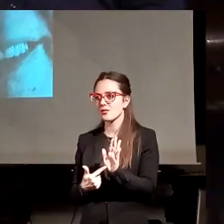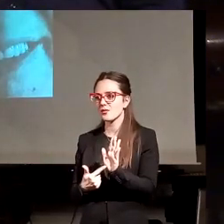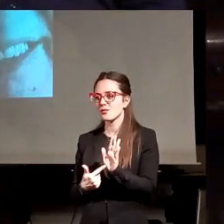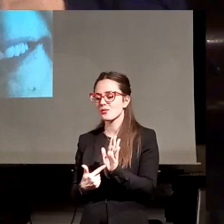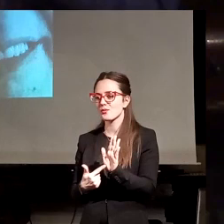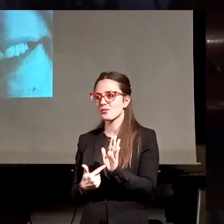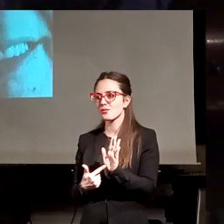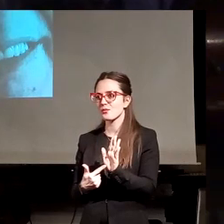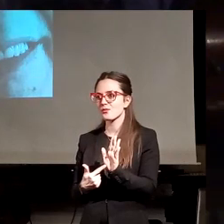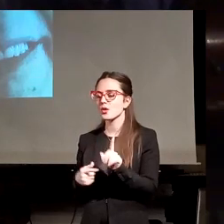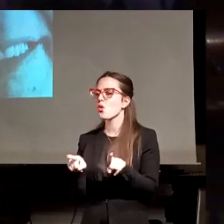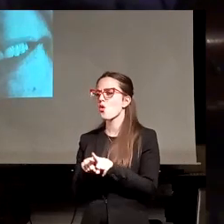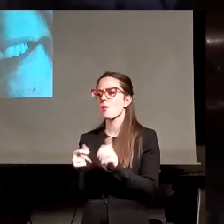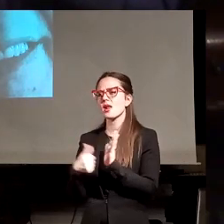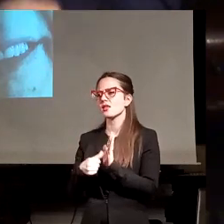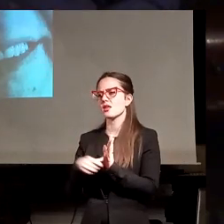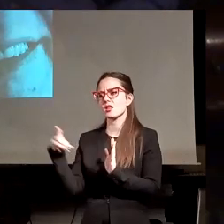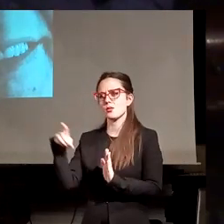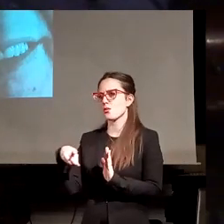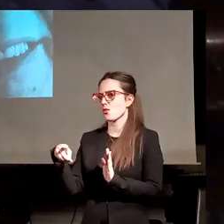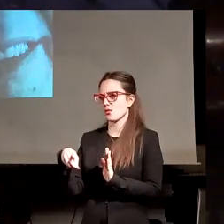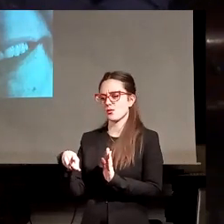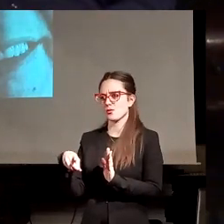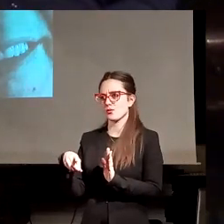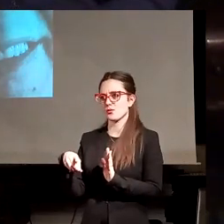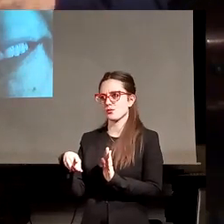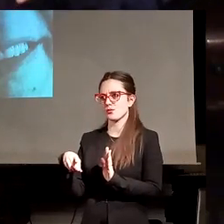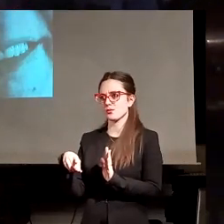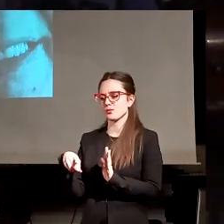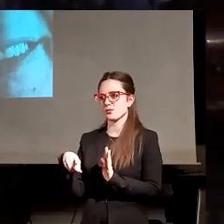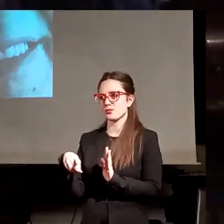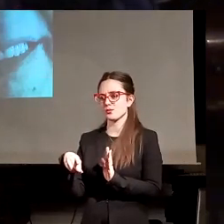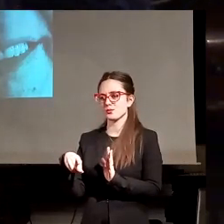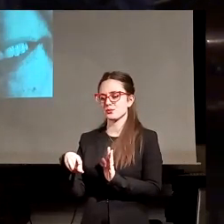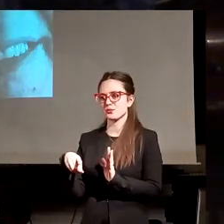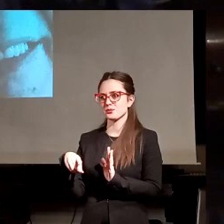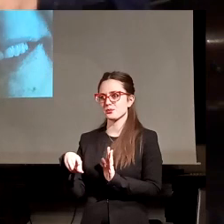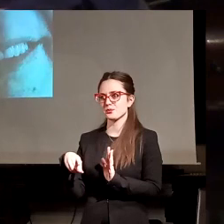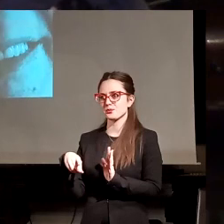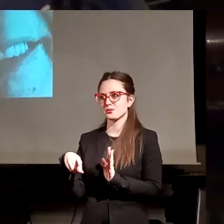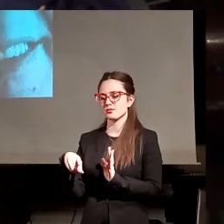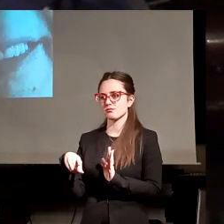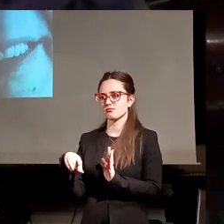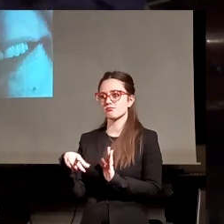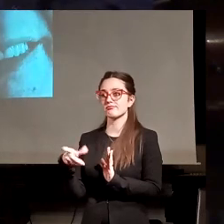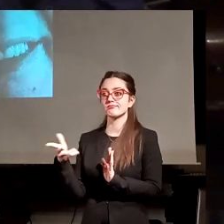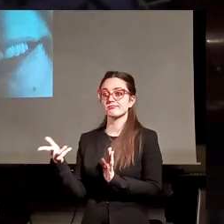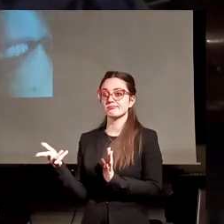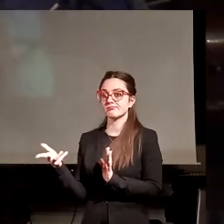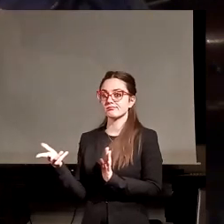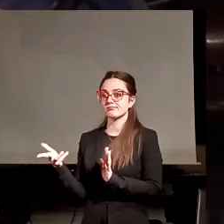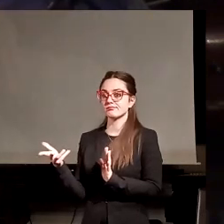di pocho è adesso giorni questo è anche dispersivo volte